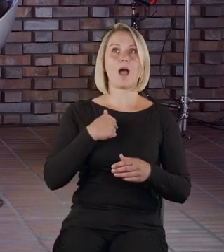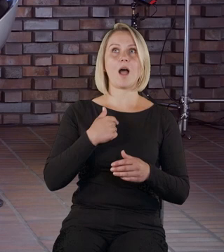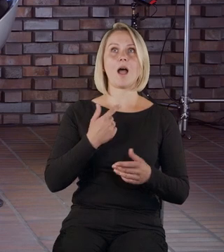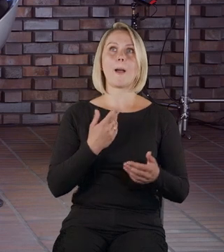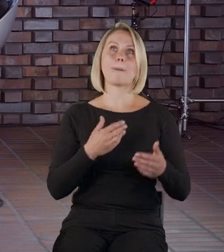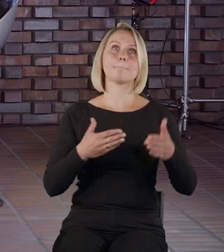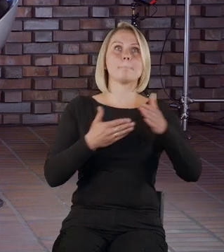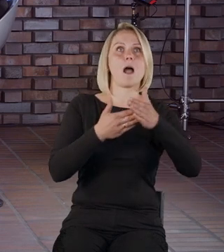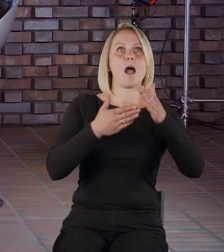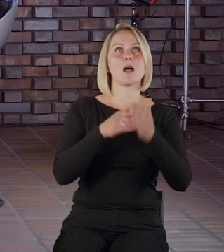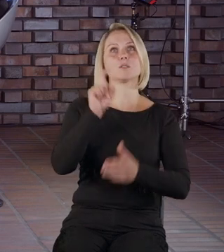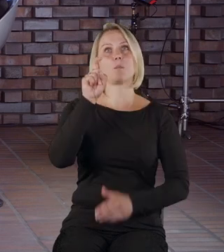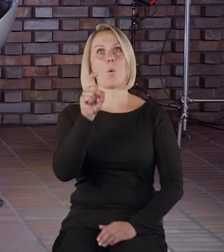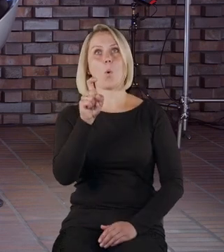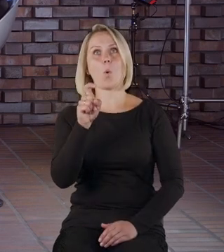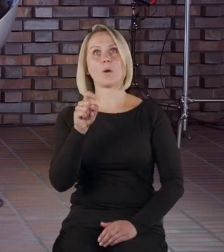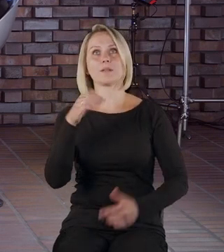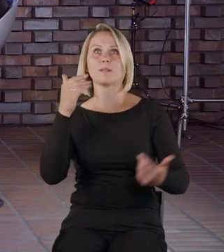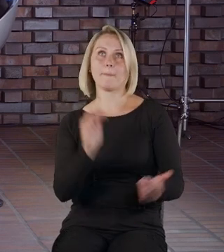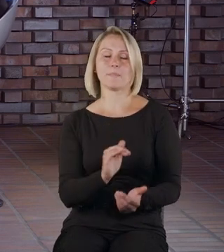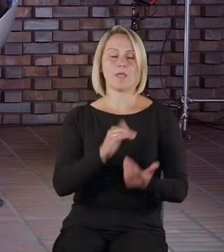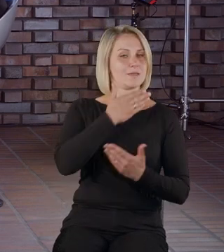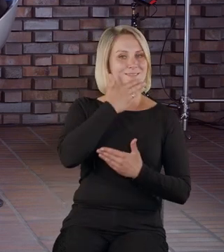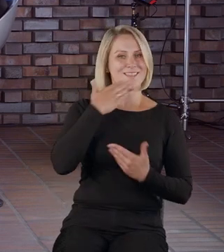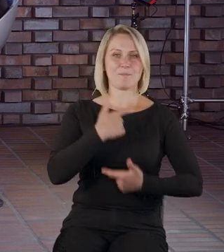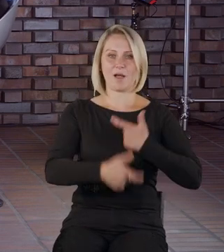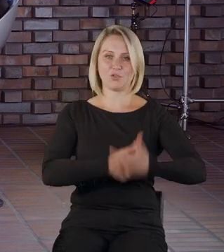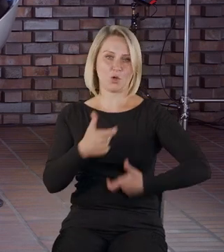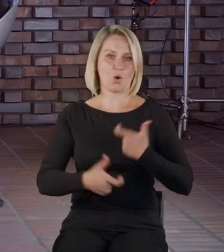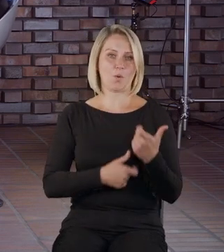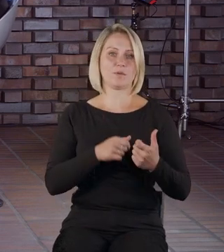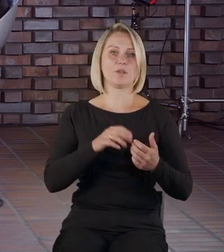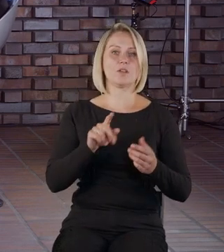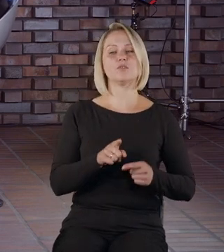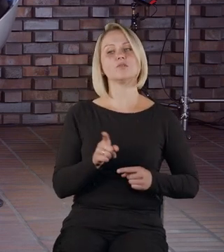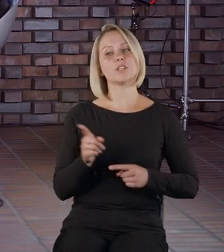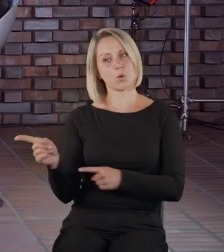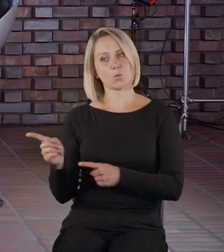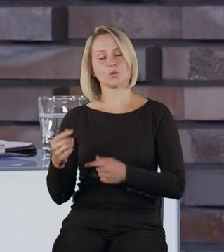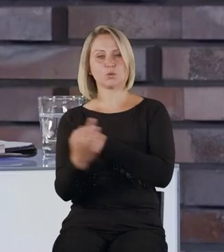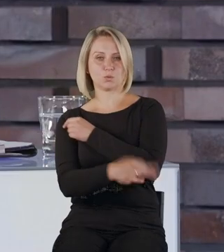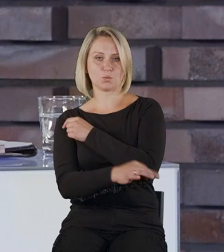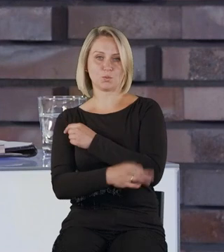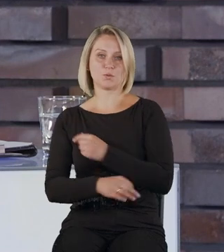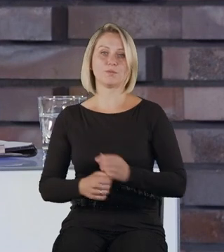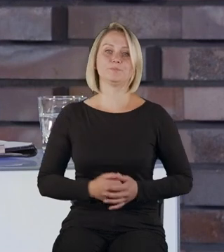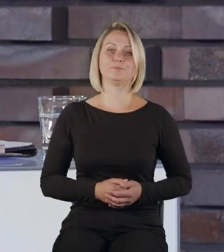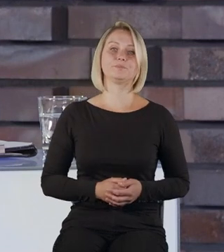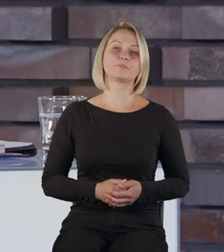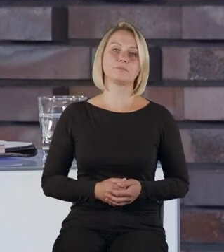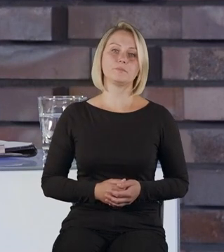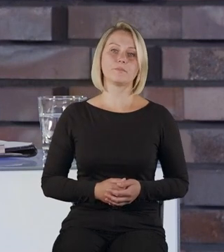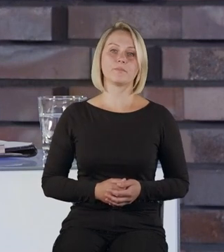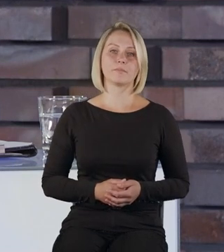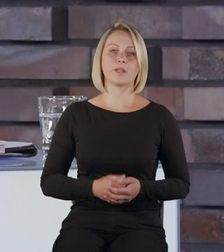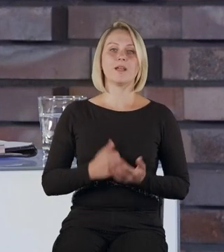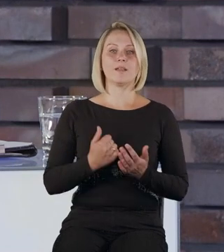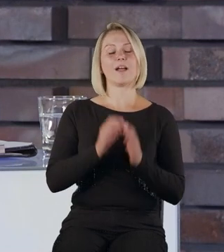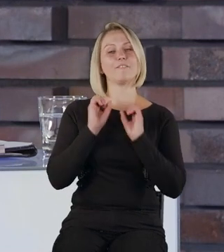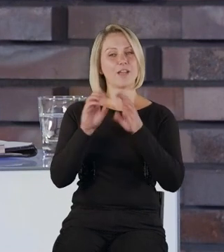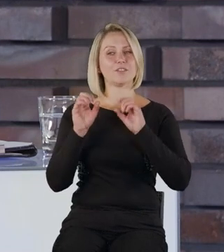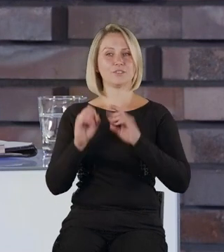progów punktowych, od których przyjmowani są kandydaci na poszczególne kierunki studiów. Znaczy